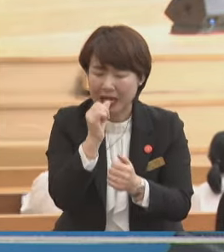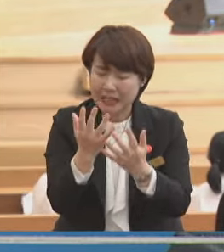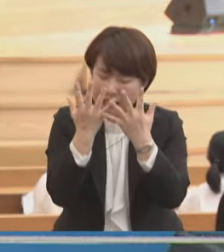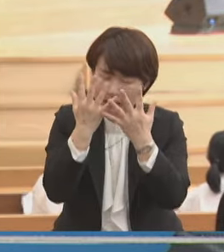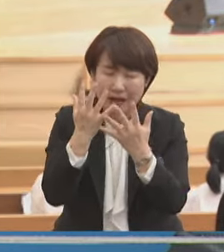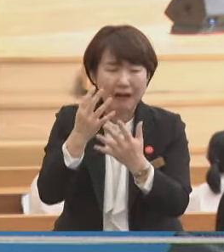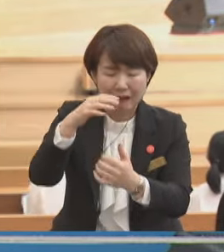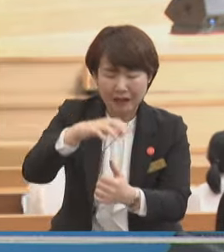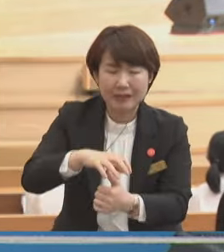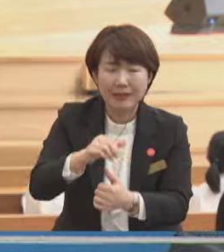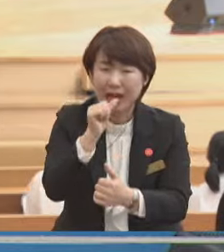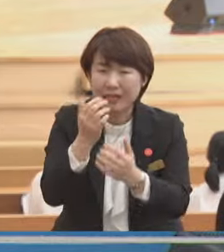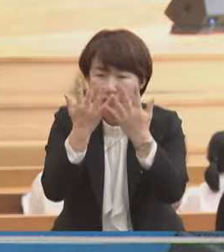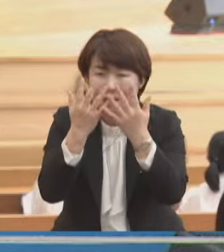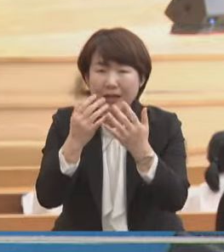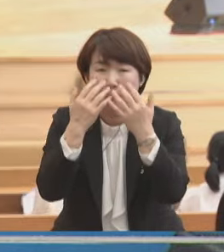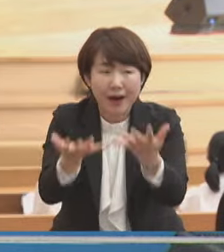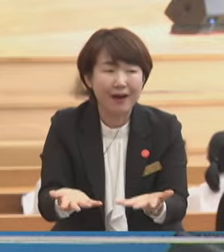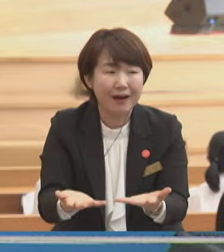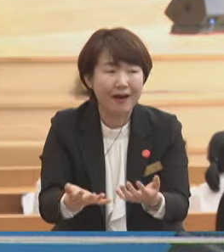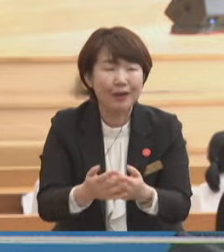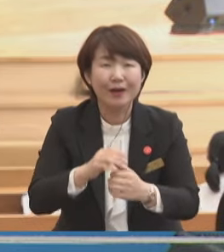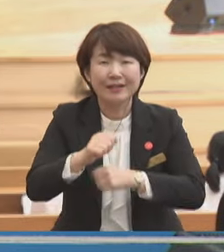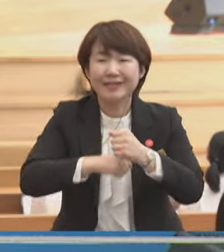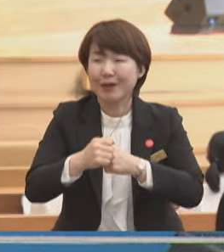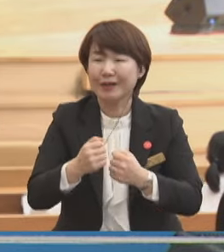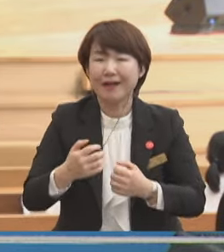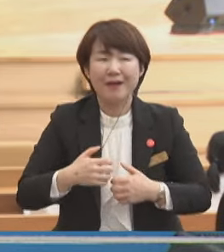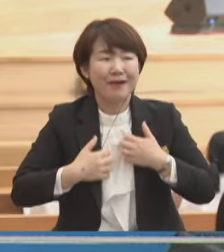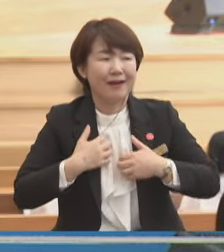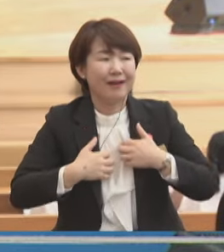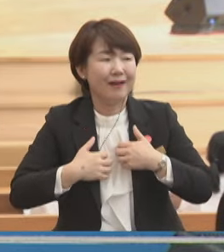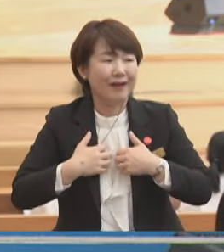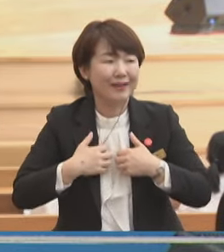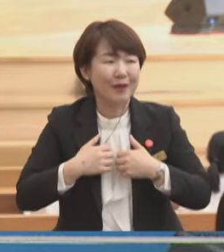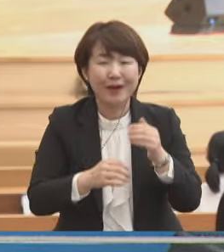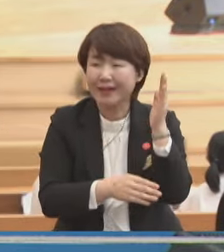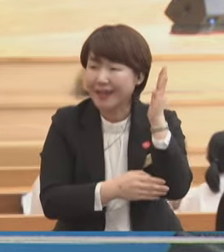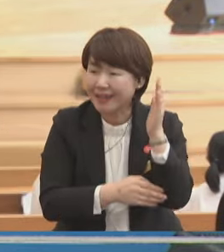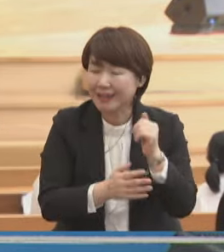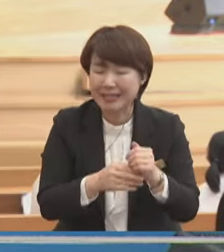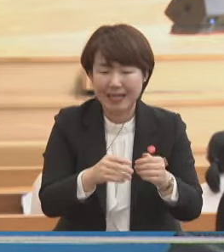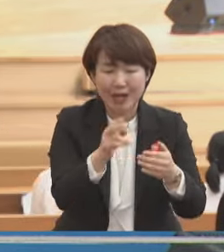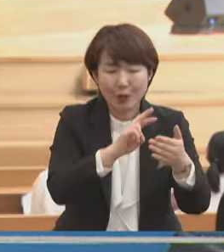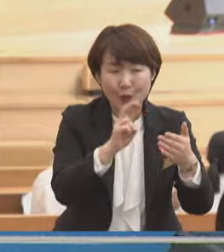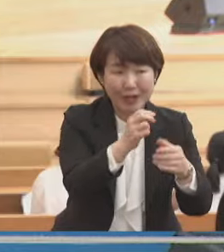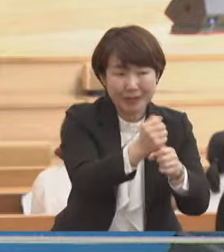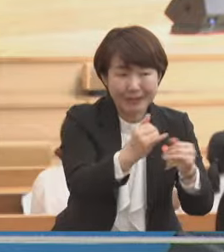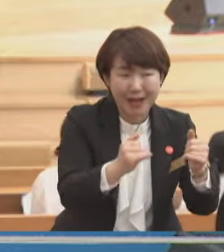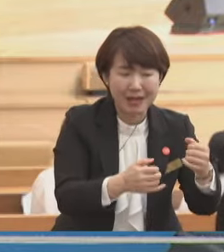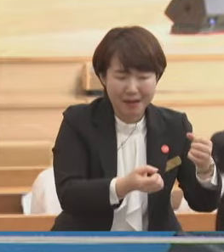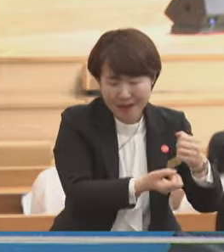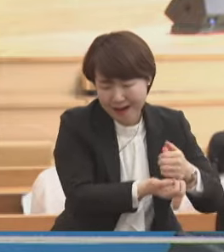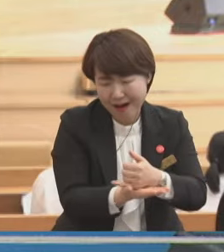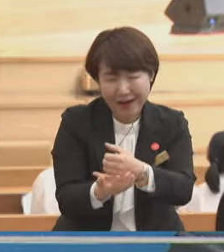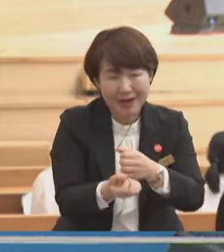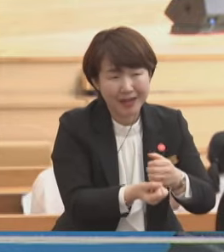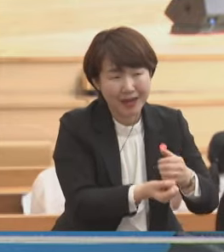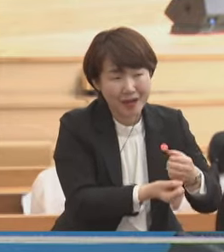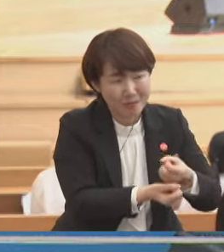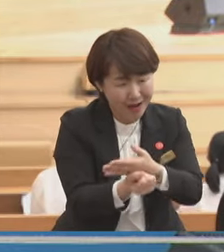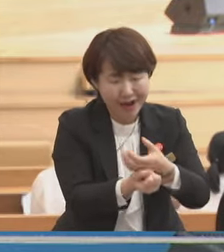창살이 철조망이 막 문에 열리고 자유를 얻게 되어진다 그러니까 그 작곡가가이 얘기를 전하면서 막 얼굴이